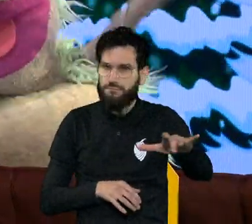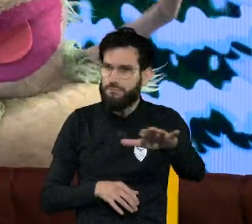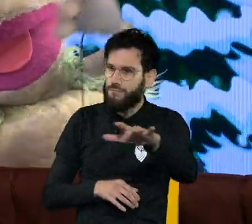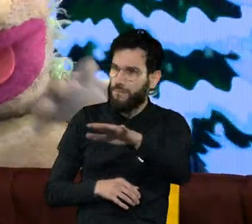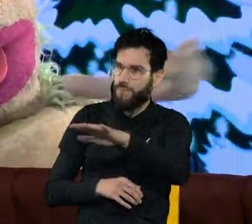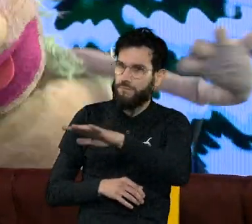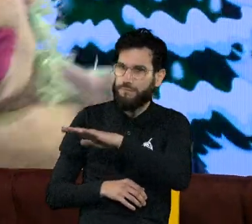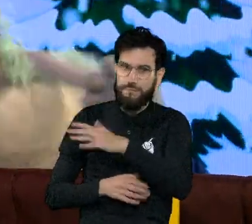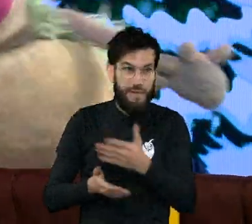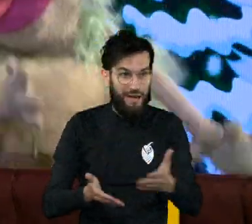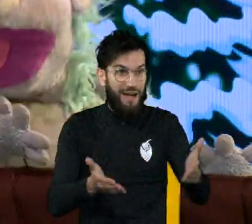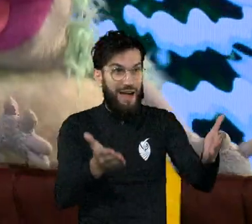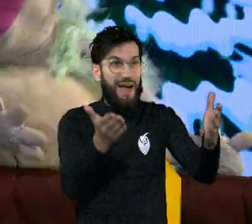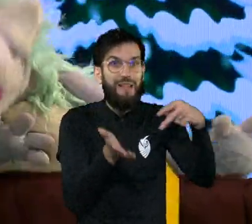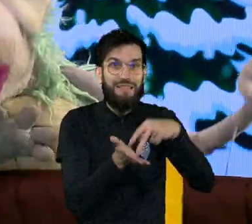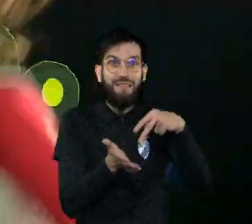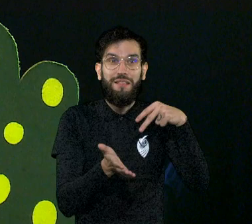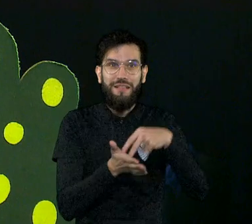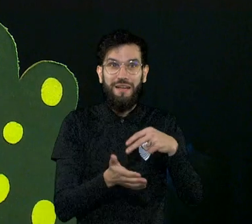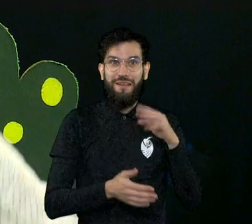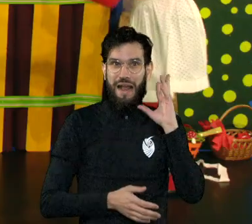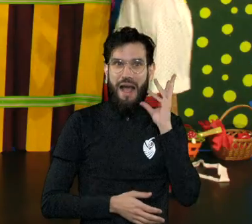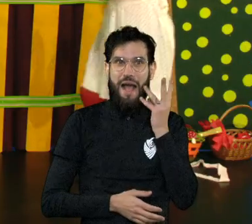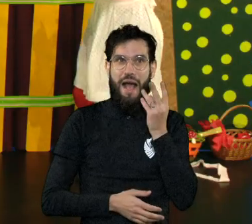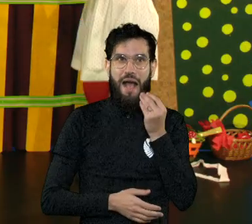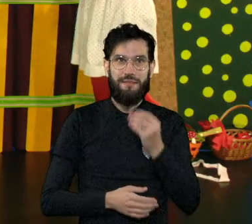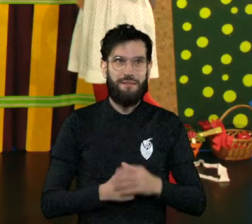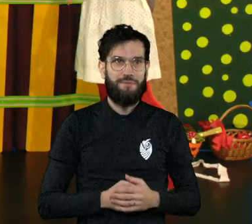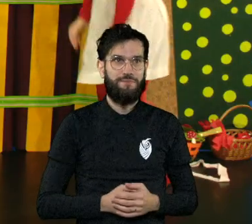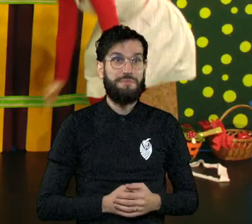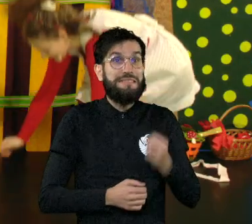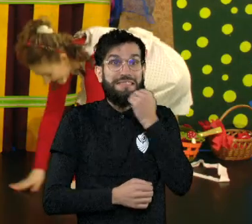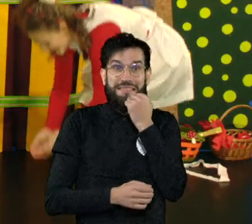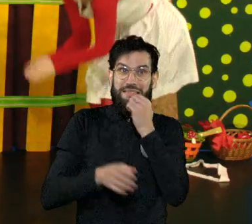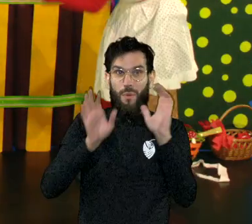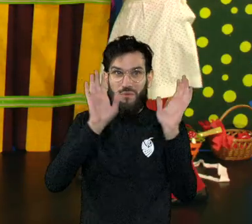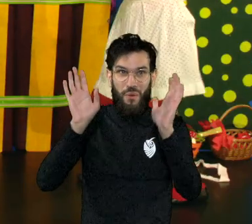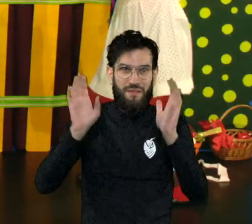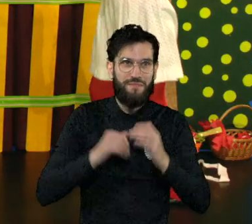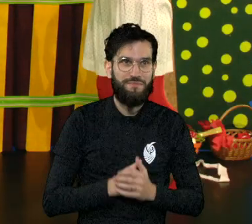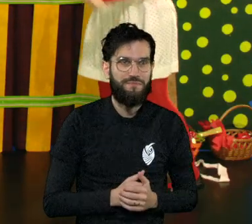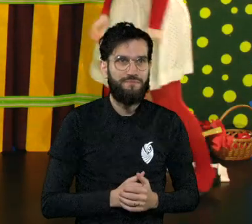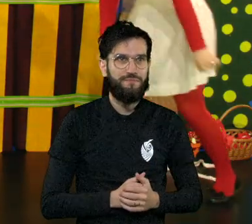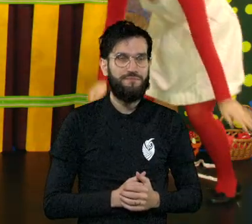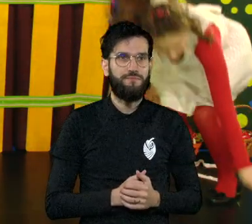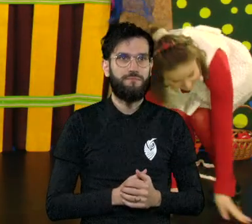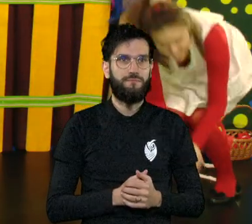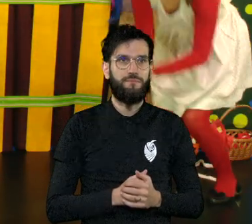tak veľmi tešili. Snehová guľa preletí.